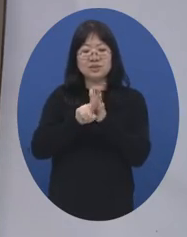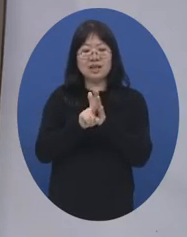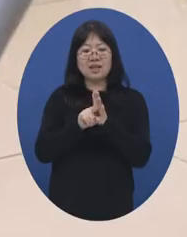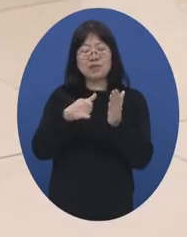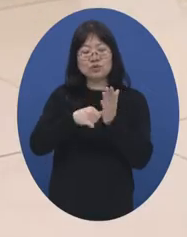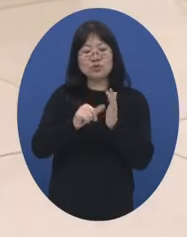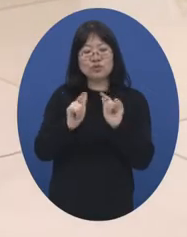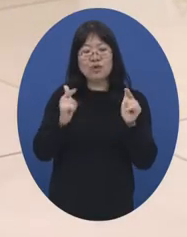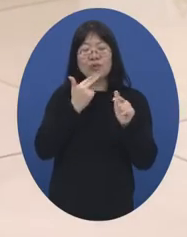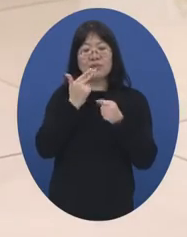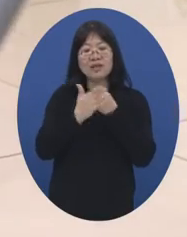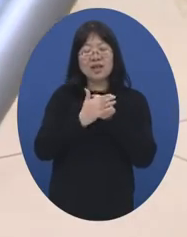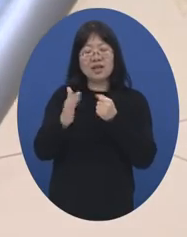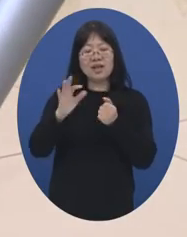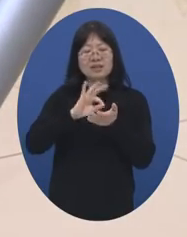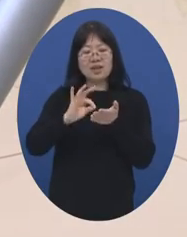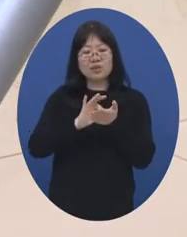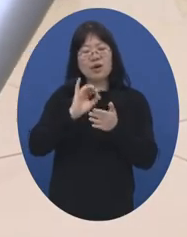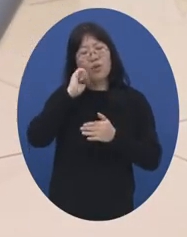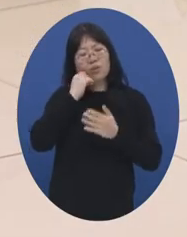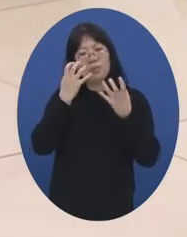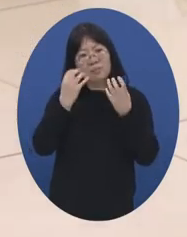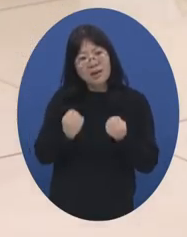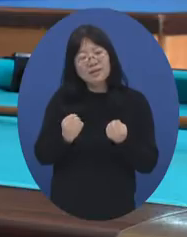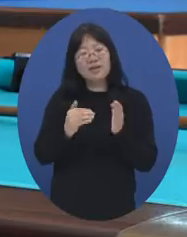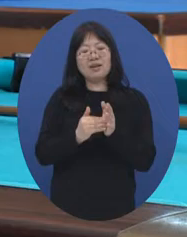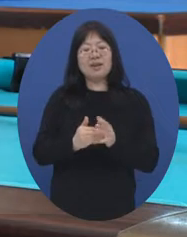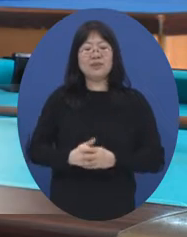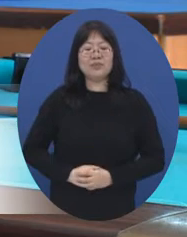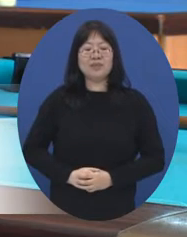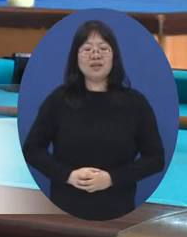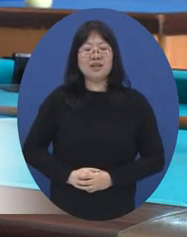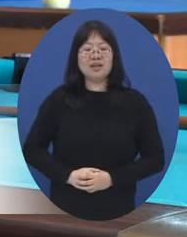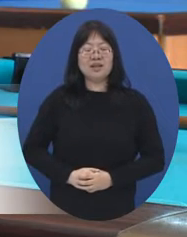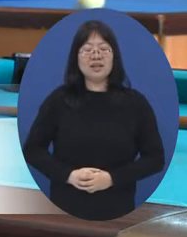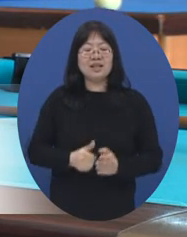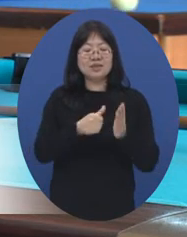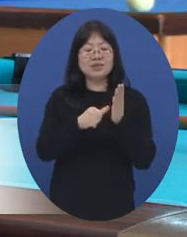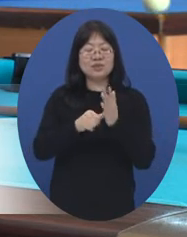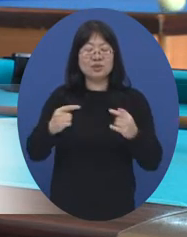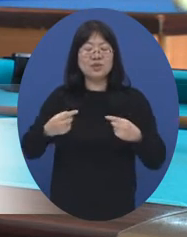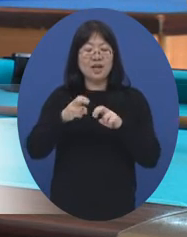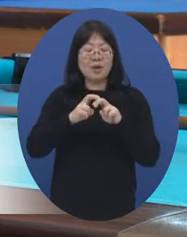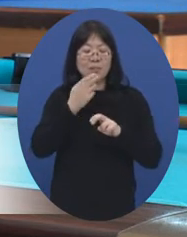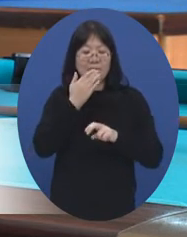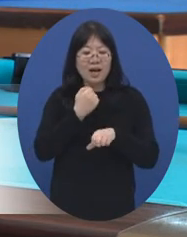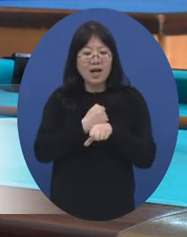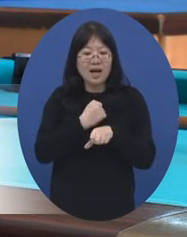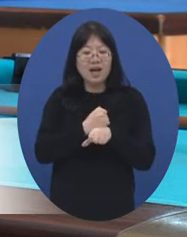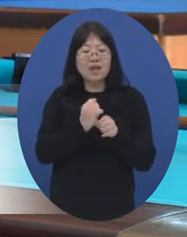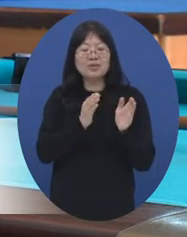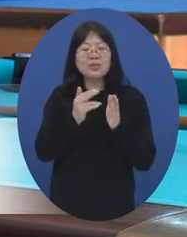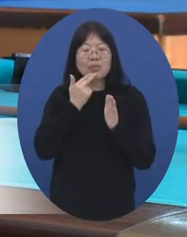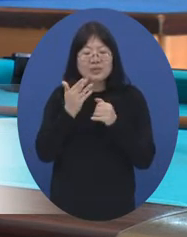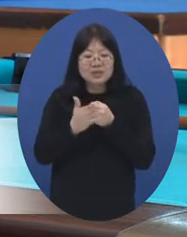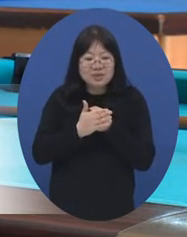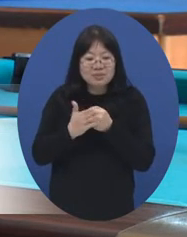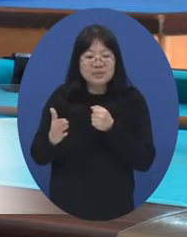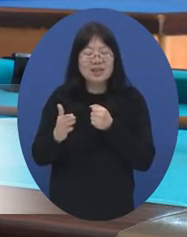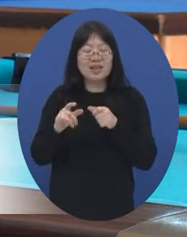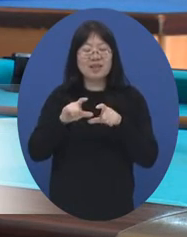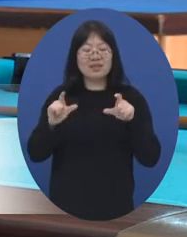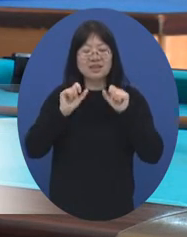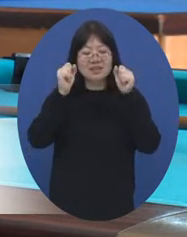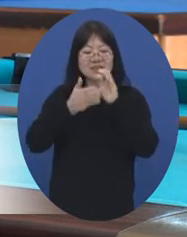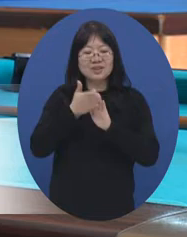기구들이 없어 이용에 어려움이 많습니다 기구들도 풀 첫화 걸 수 있는 그런 기부 들이 9기가 안 돼 있으니까